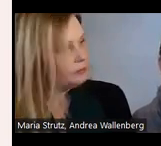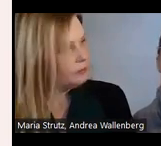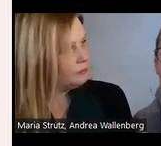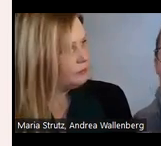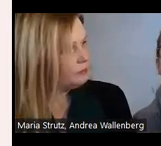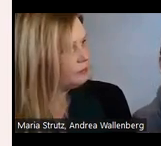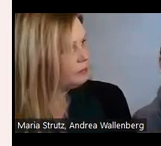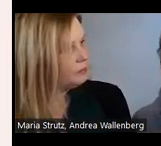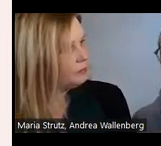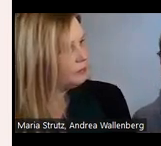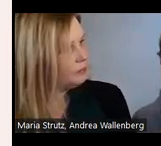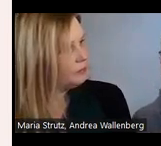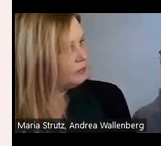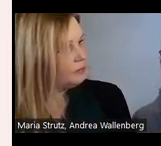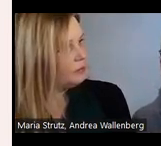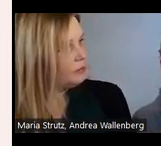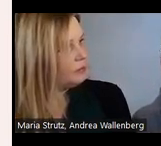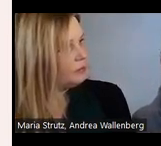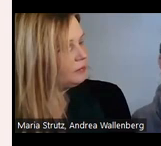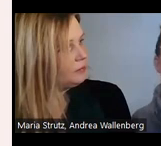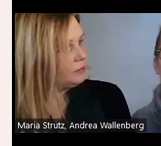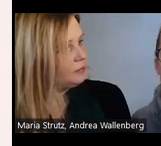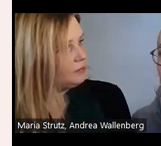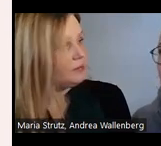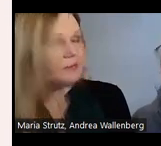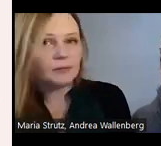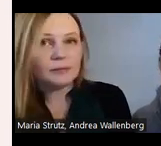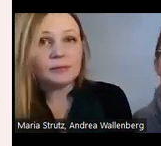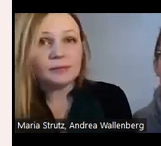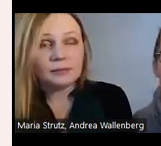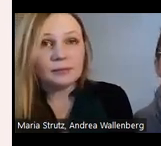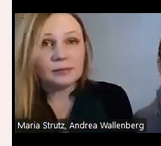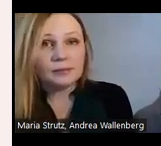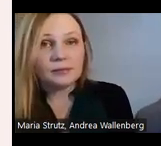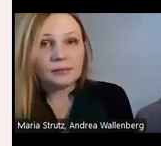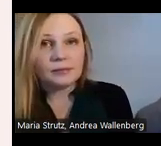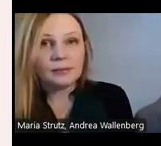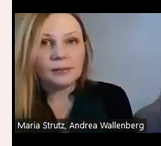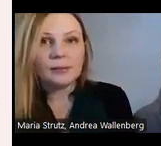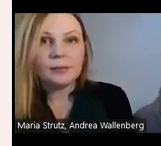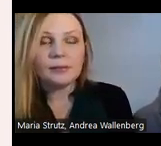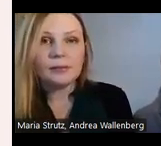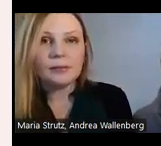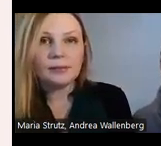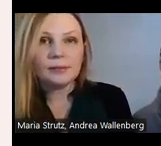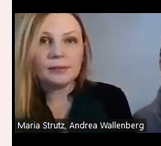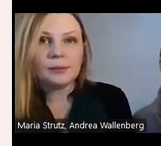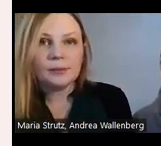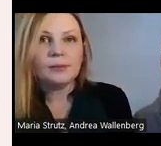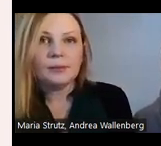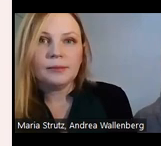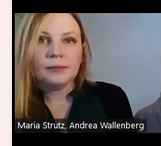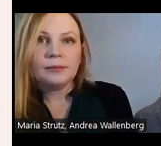en samling, som på förskolan till exempel, att barnet vill vara med, men det är svårt att sitta still, det är svårt att förmedla vad barnet vill,